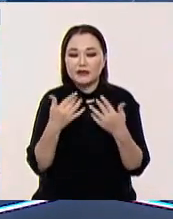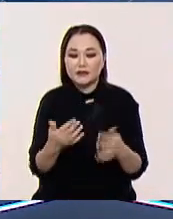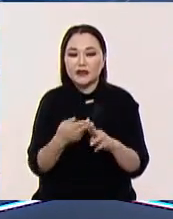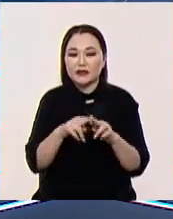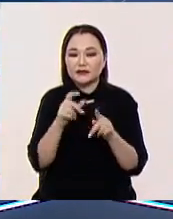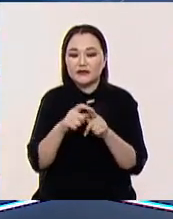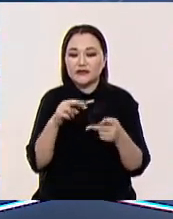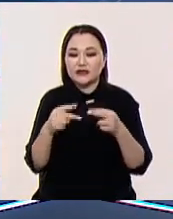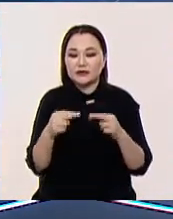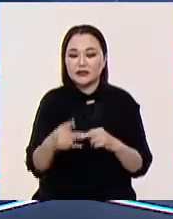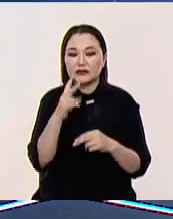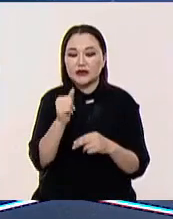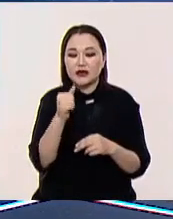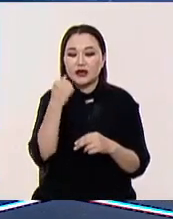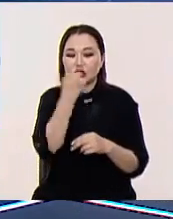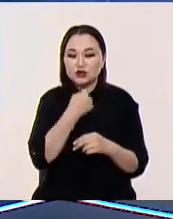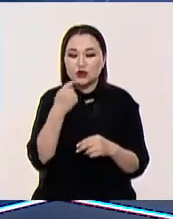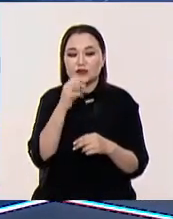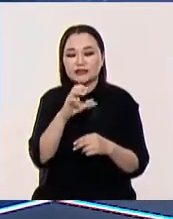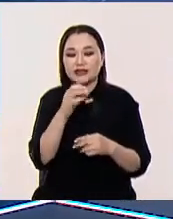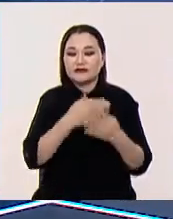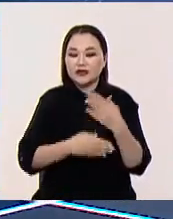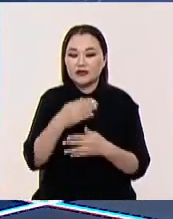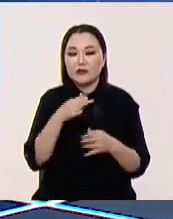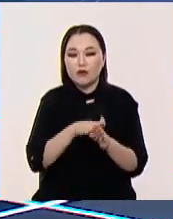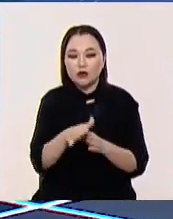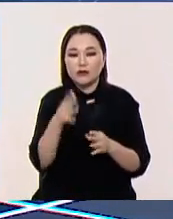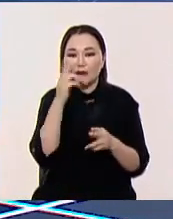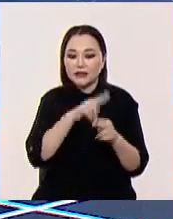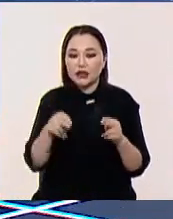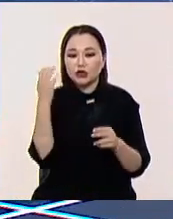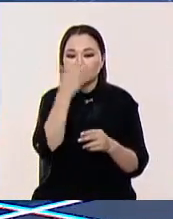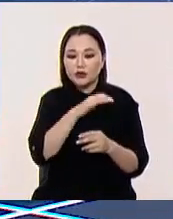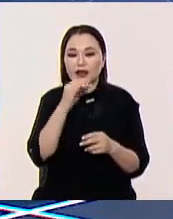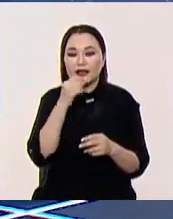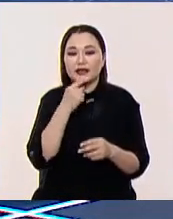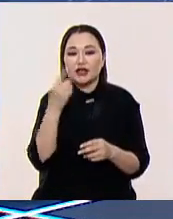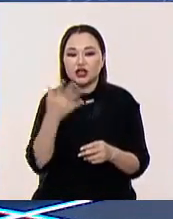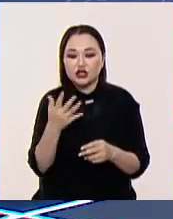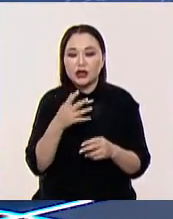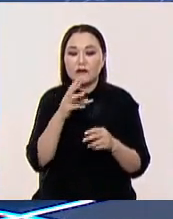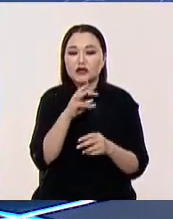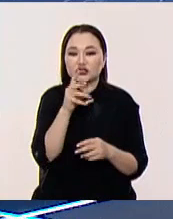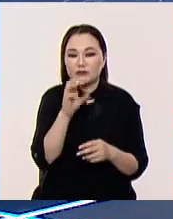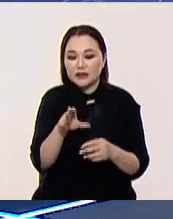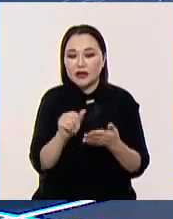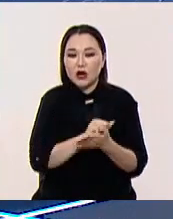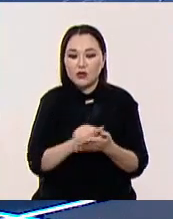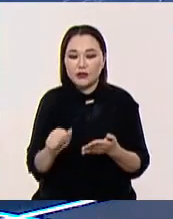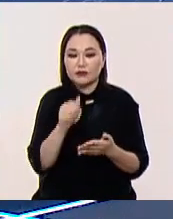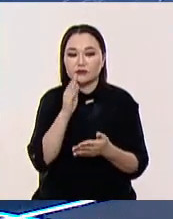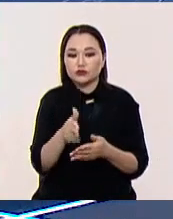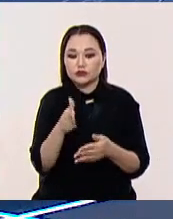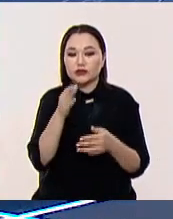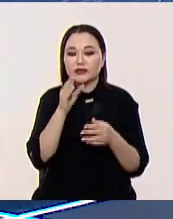слова заменены на «лицо с инвалидностью», «с полной потерей зрения», «слуха» и «речи». Мажилисмены уже одобрили документ в первом чтении,